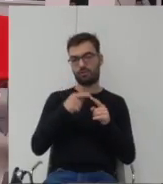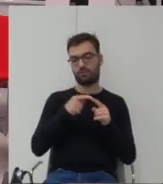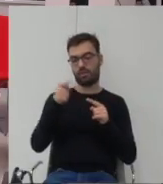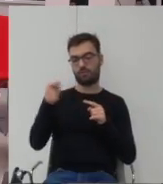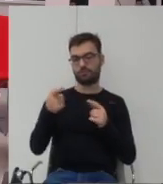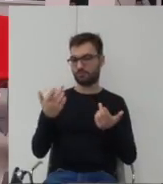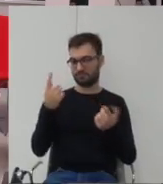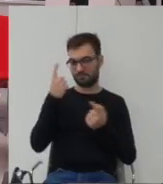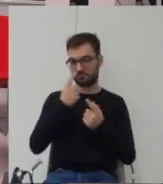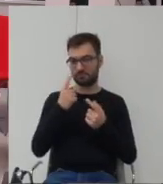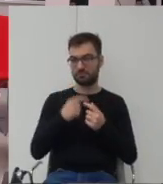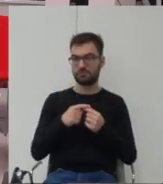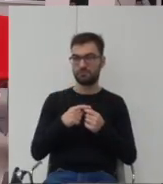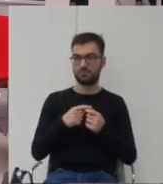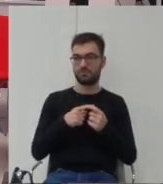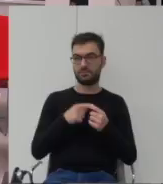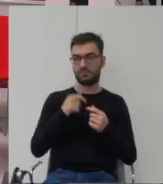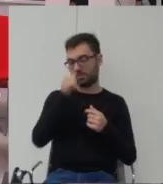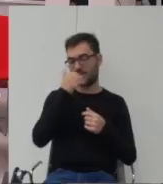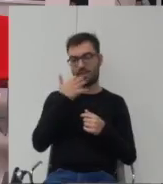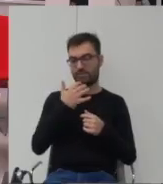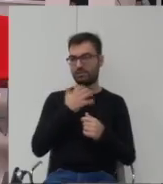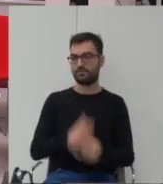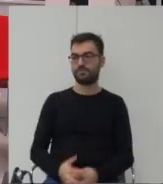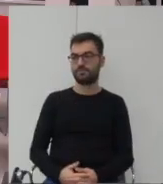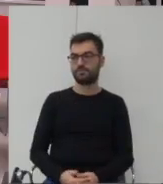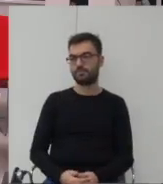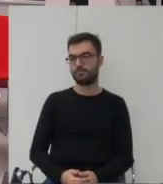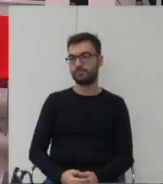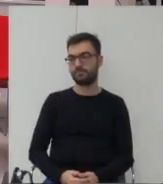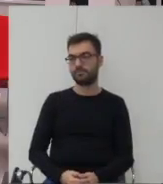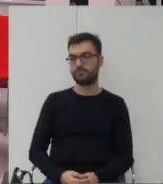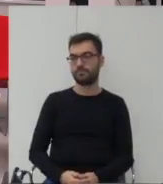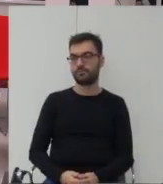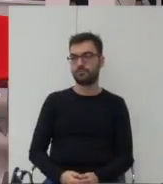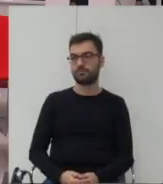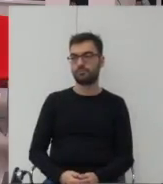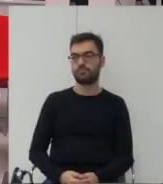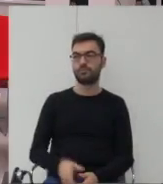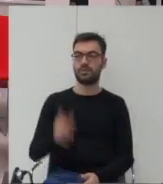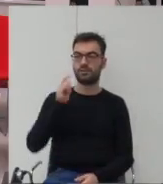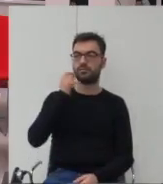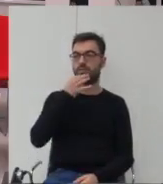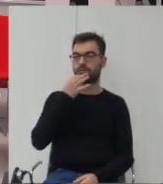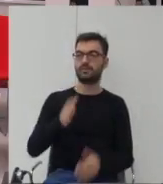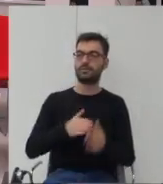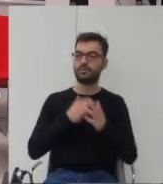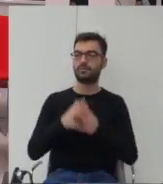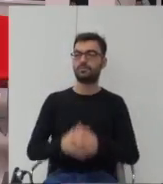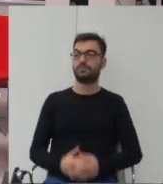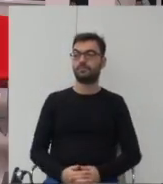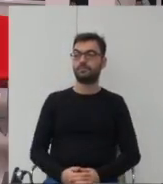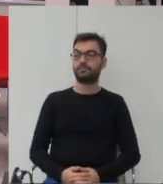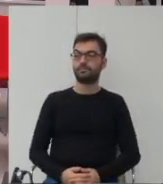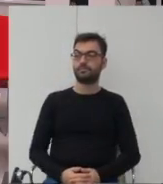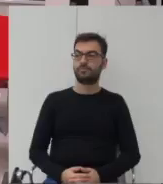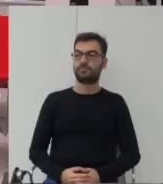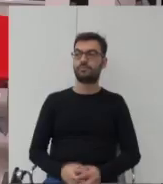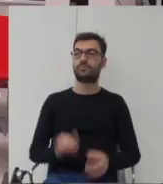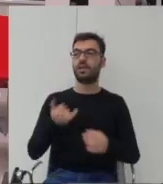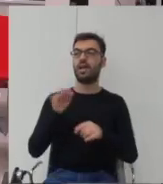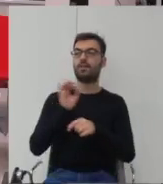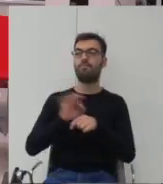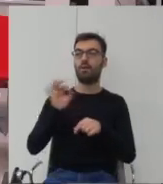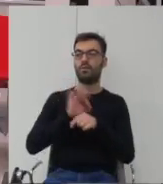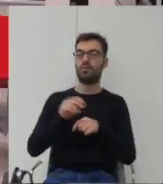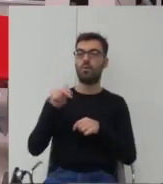Myślę, że nie możemy narzekać. Ale to wobec tego mam następne pytanie. Kiedy